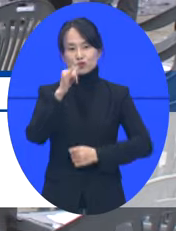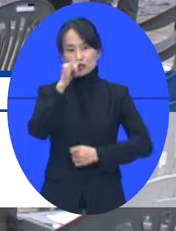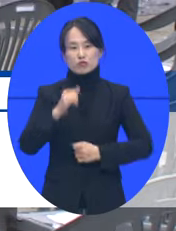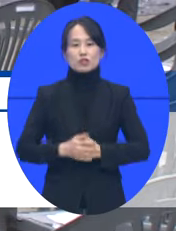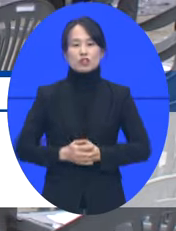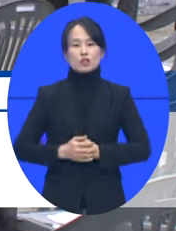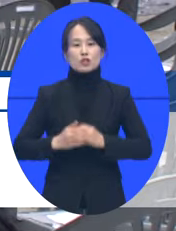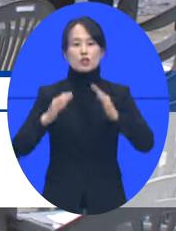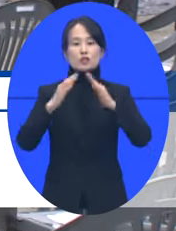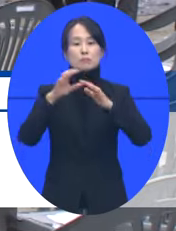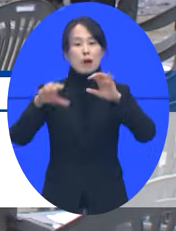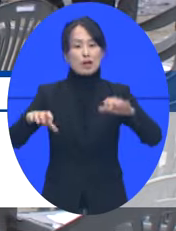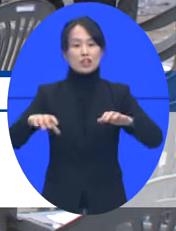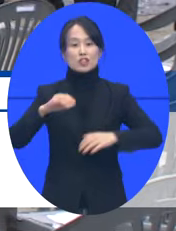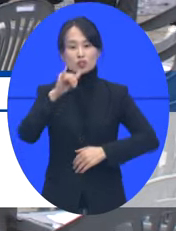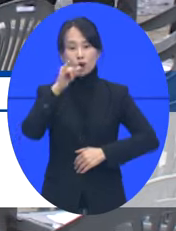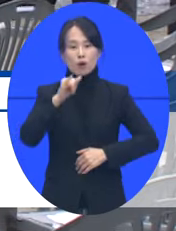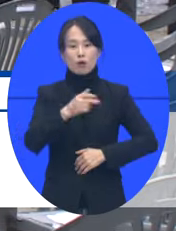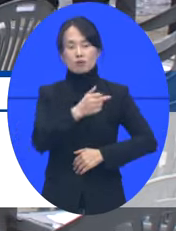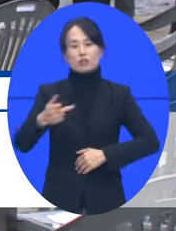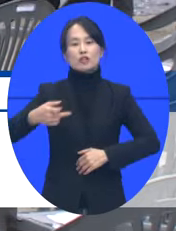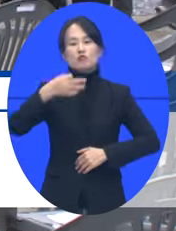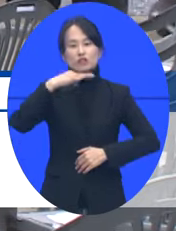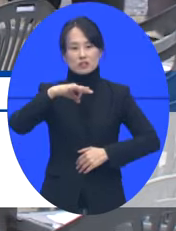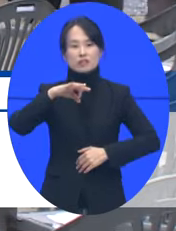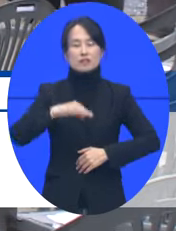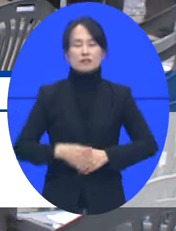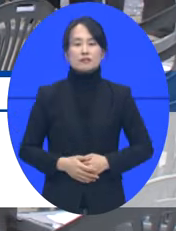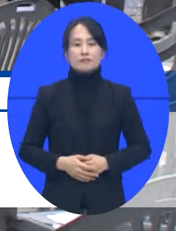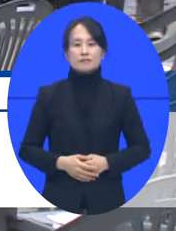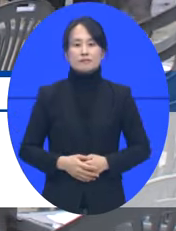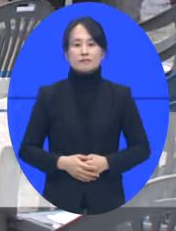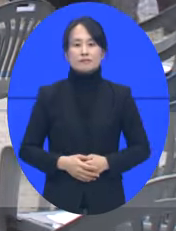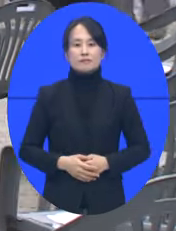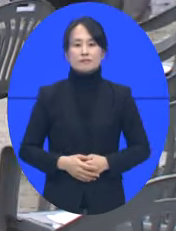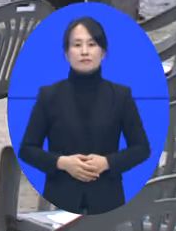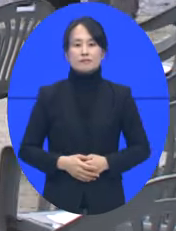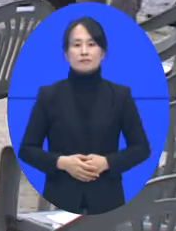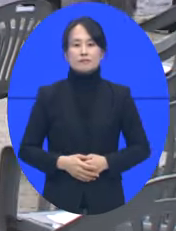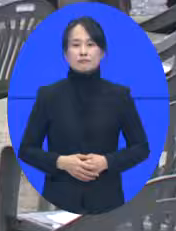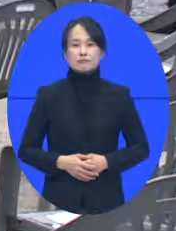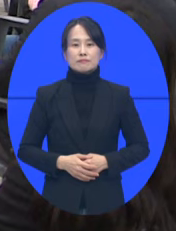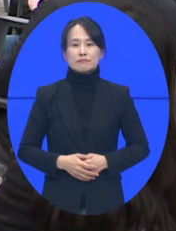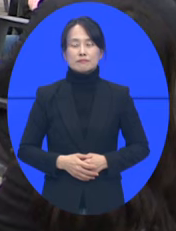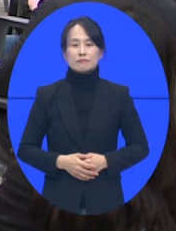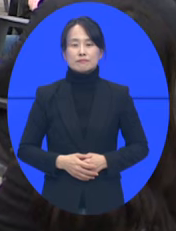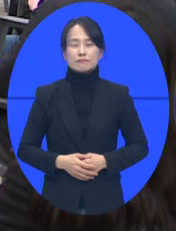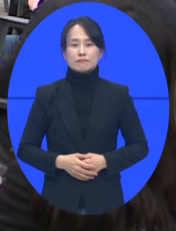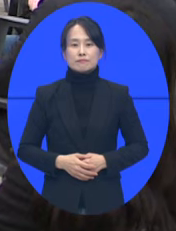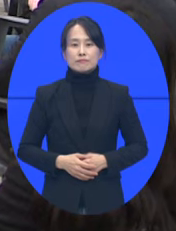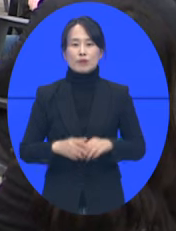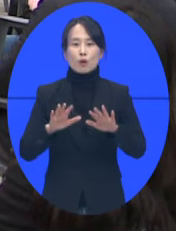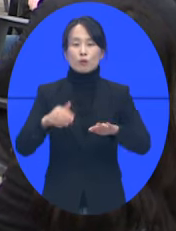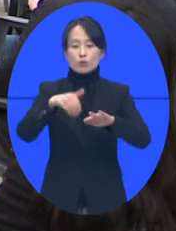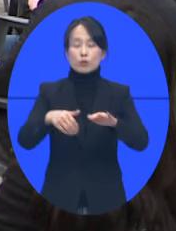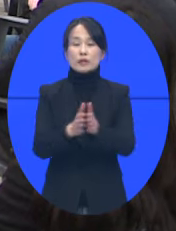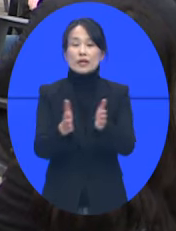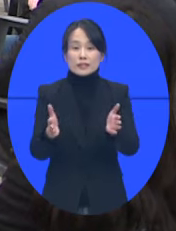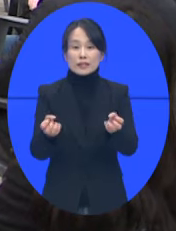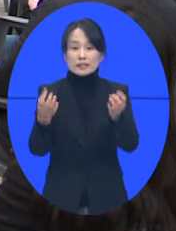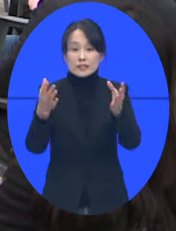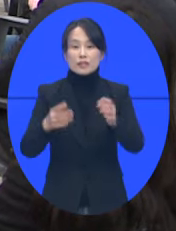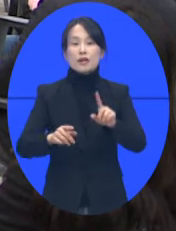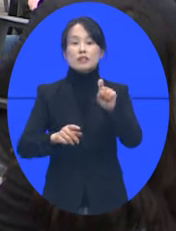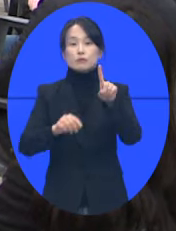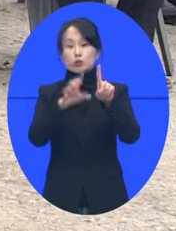머물 수 있는 이러한 홈타운에 있다는 것이 크게 장점이 아닐까 이렇게 생각을 하고 있습니다 돈은 오늘 착공식에 이어